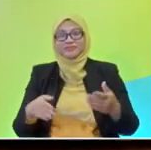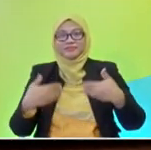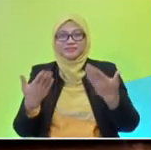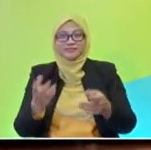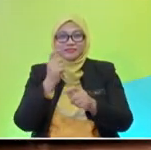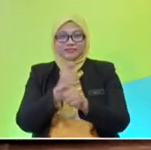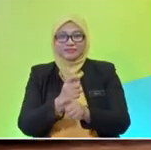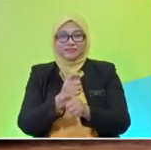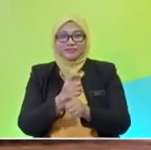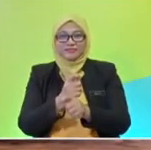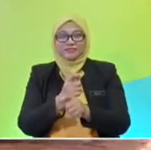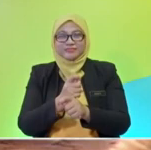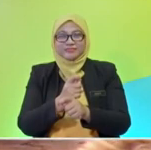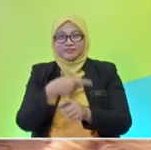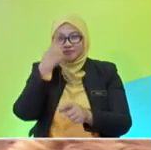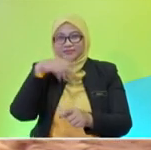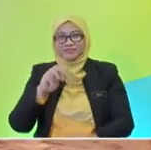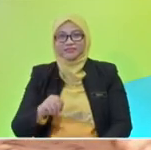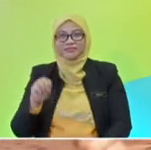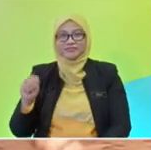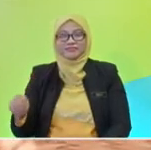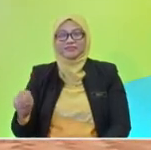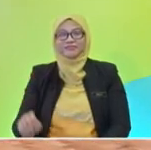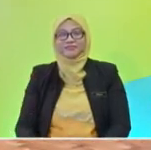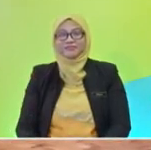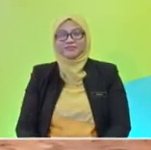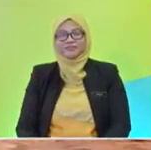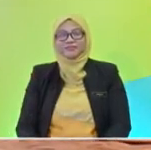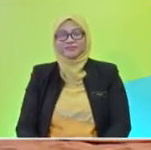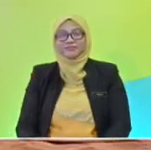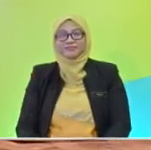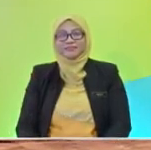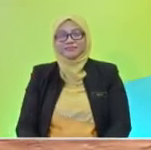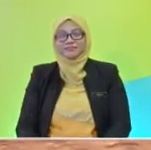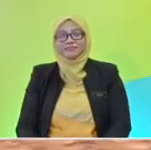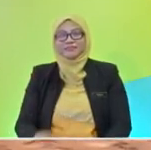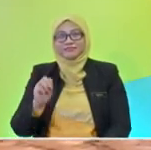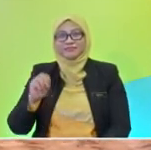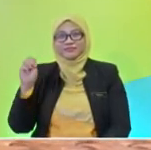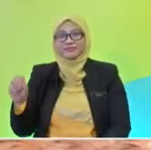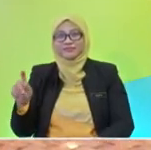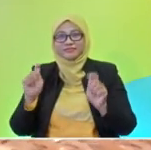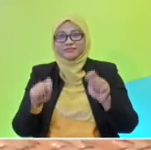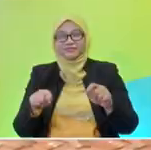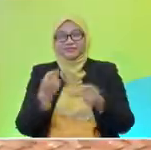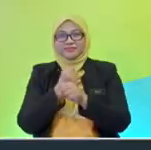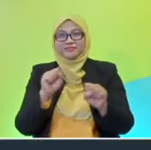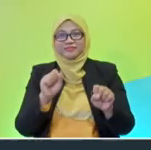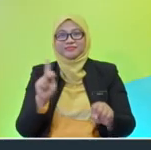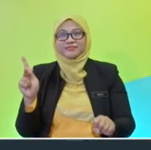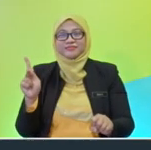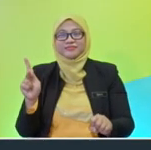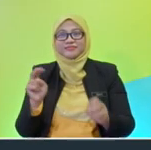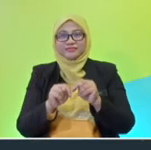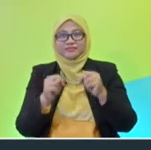proje kepada anak-anak murid saya berempat yang mana mereka diarahkan untuk menyediakan nota Pocket sejarah